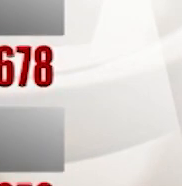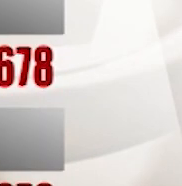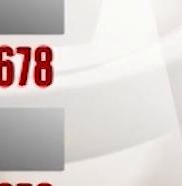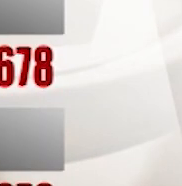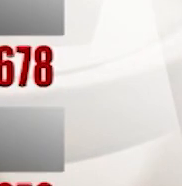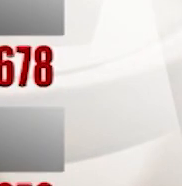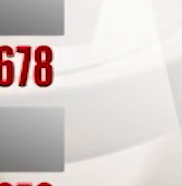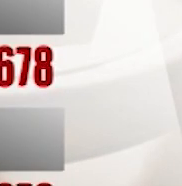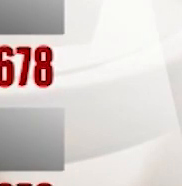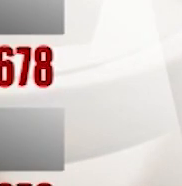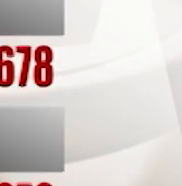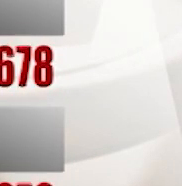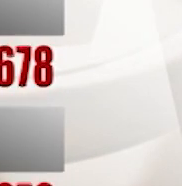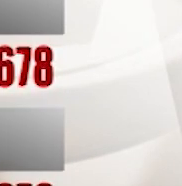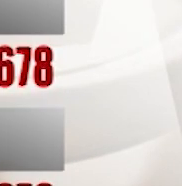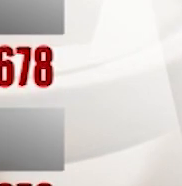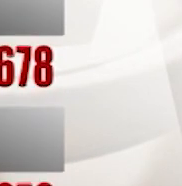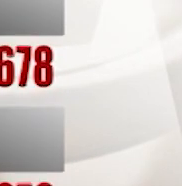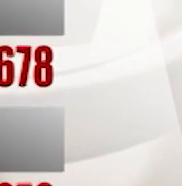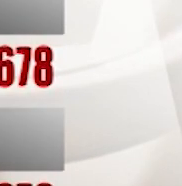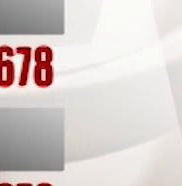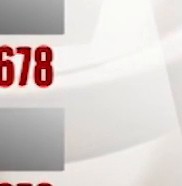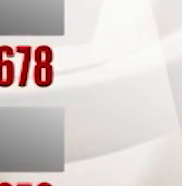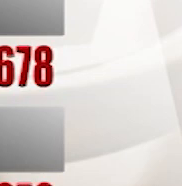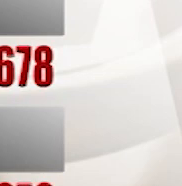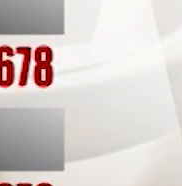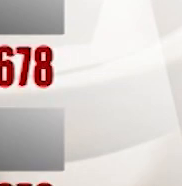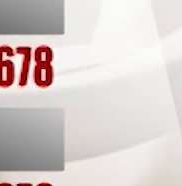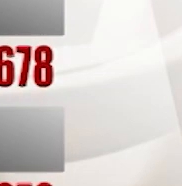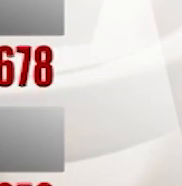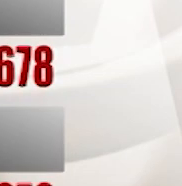Alert සේවාව ලබා ගැනීමට NUS ලෙසත් Denglish Alert සේවාව